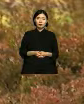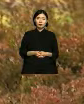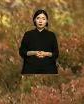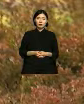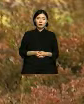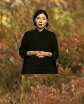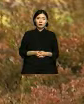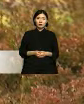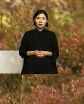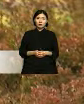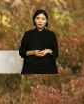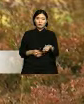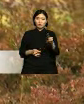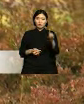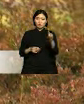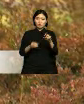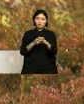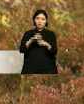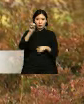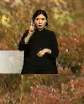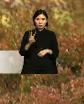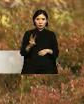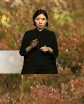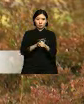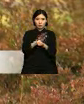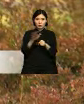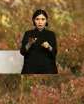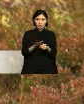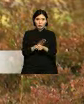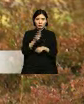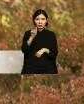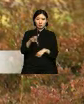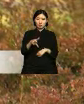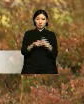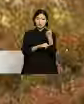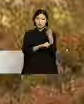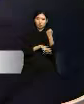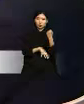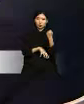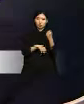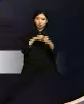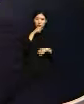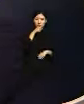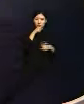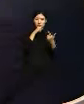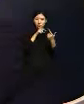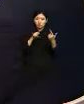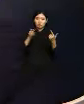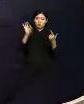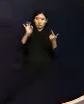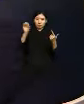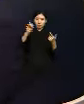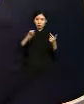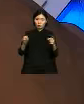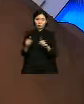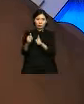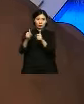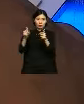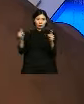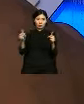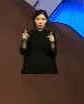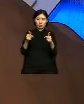지난달 11일부터 광주사랑카드는 인센티브를 기존 6%에서 10%로 높였습니다. 게다가 추석